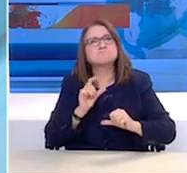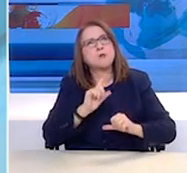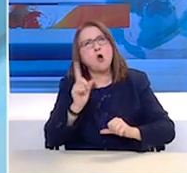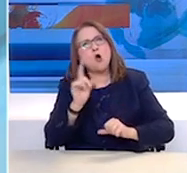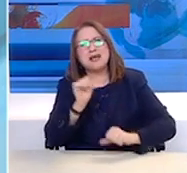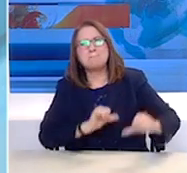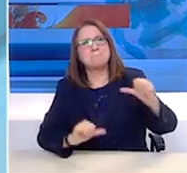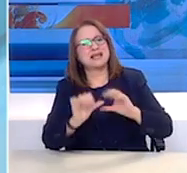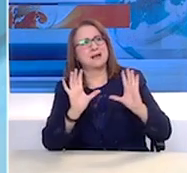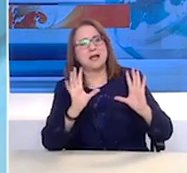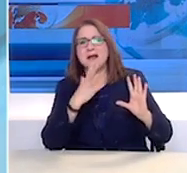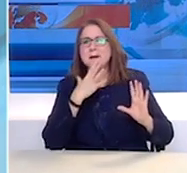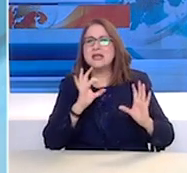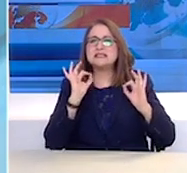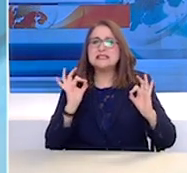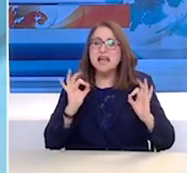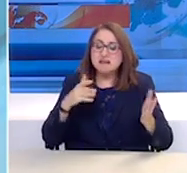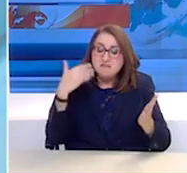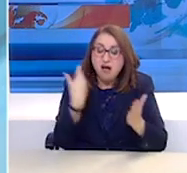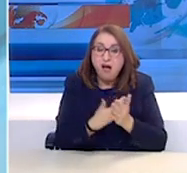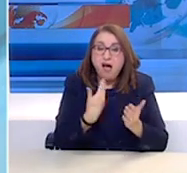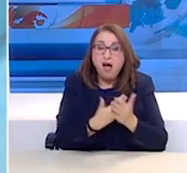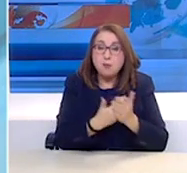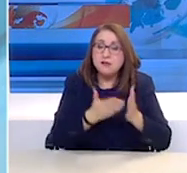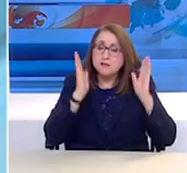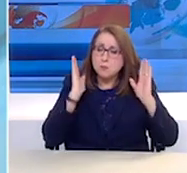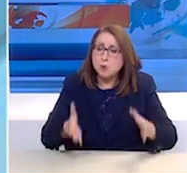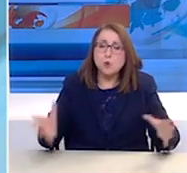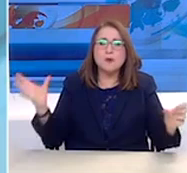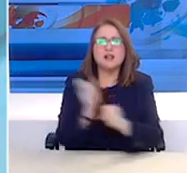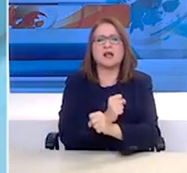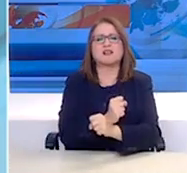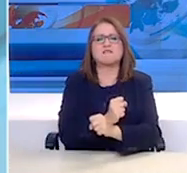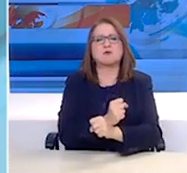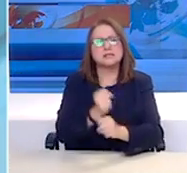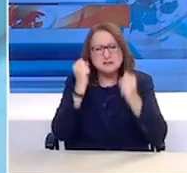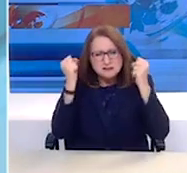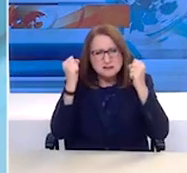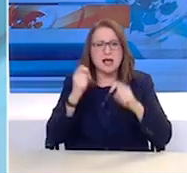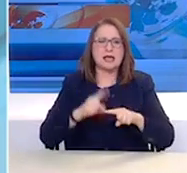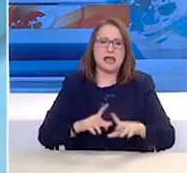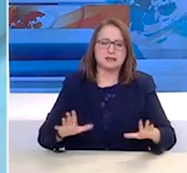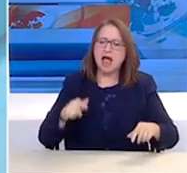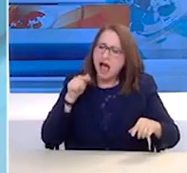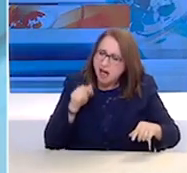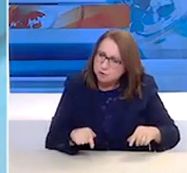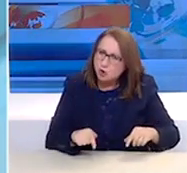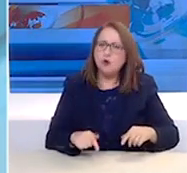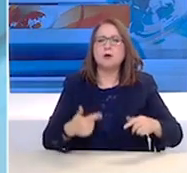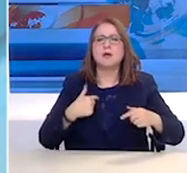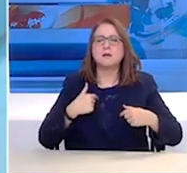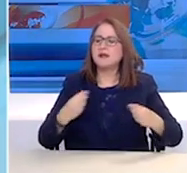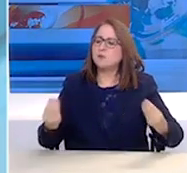μένα με γεμίζει αισιοδοξία και για το μέλλον. Ο κ. Βενιζέλος από την εφημερίδα Παραπολιτικά και την Athens